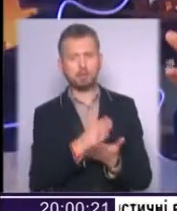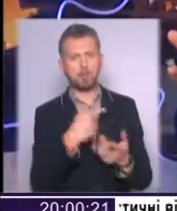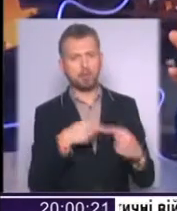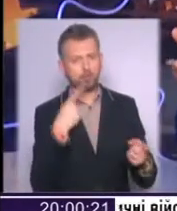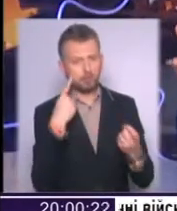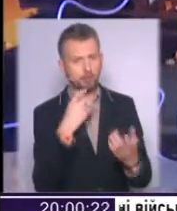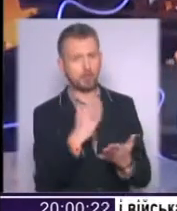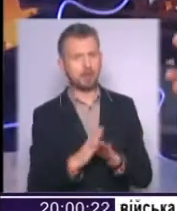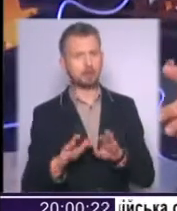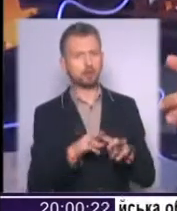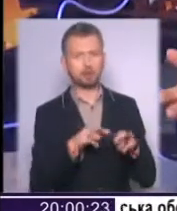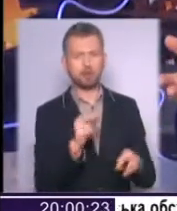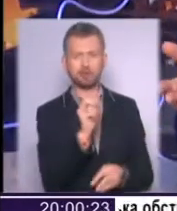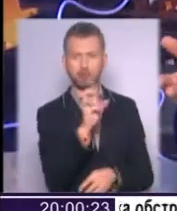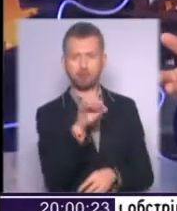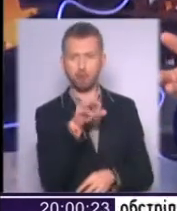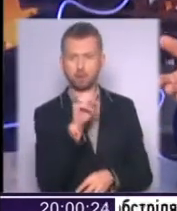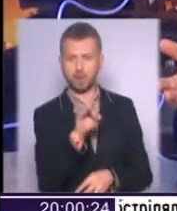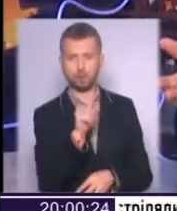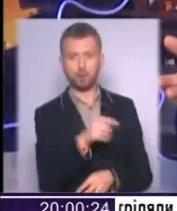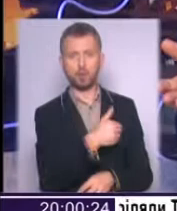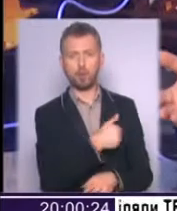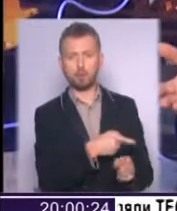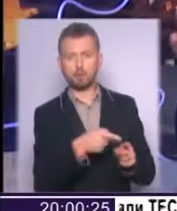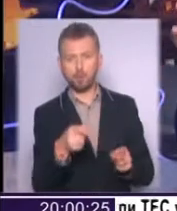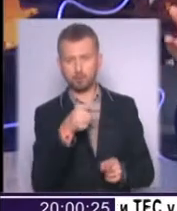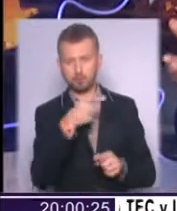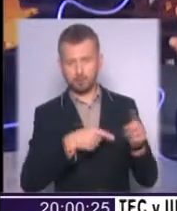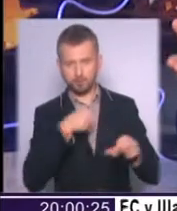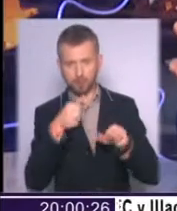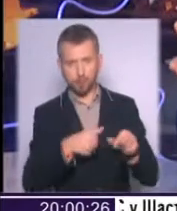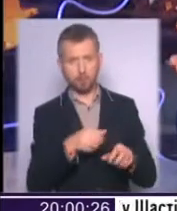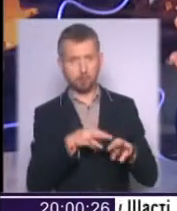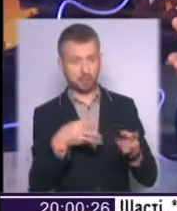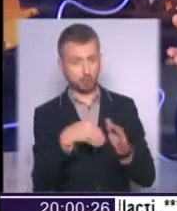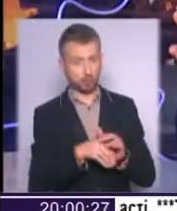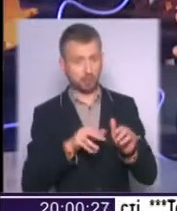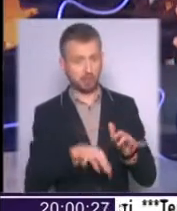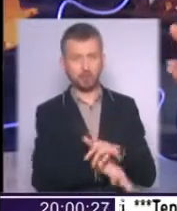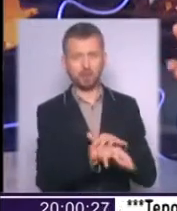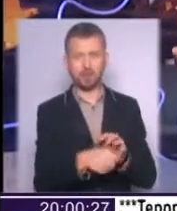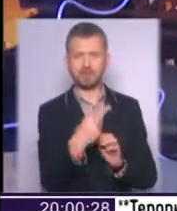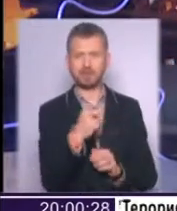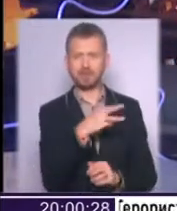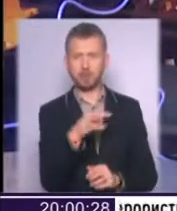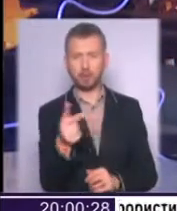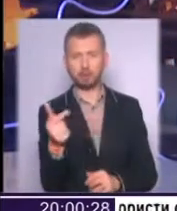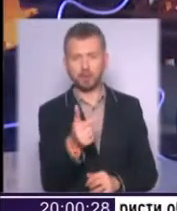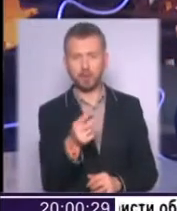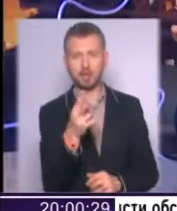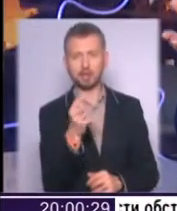Є такий заступник міністра Чеботар. Вони хотіли протягом останніх півроку міністра внутрішніх справ вкрасти на 200 мільйонів гривень